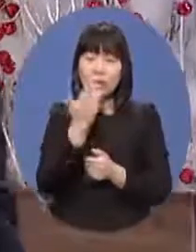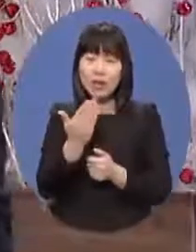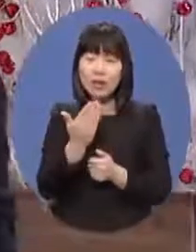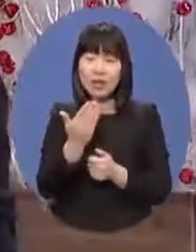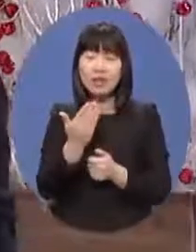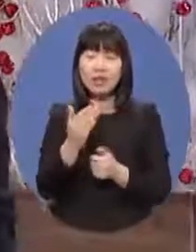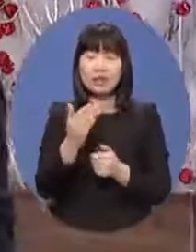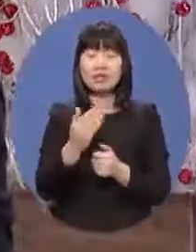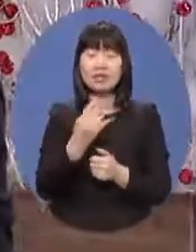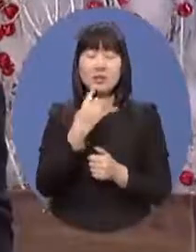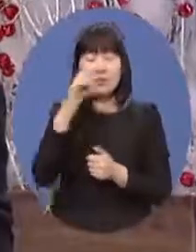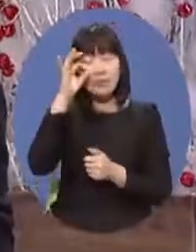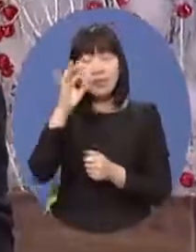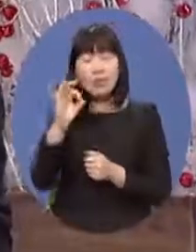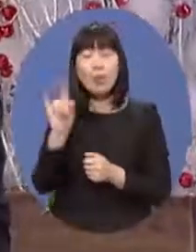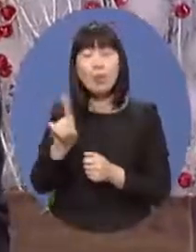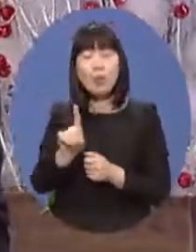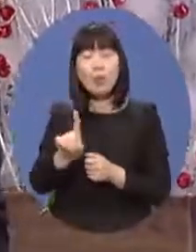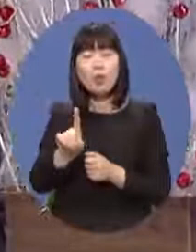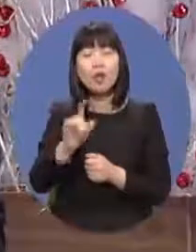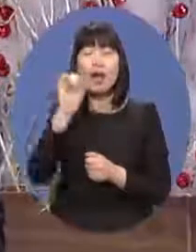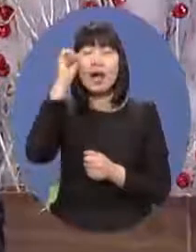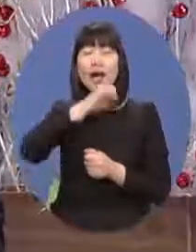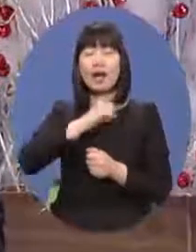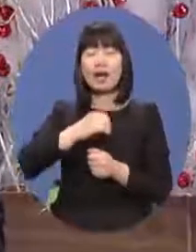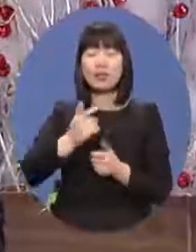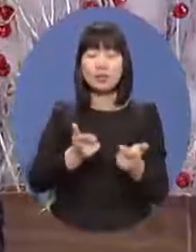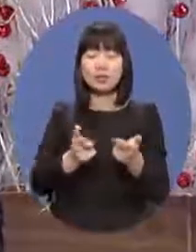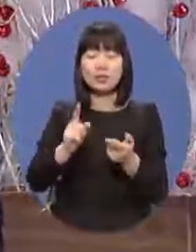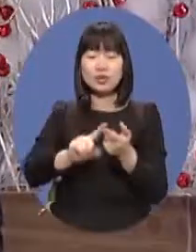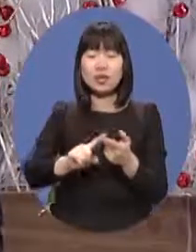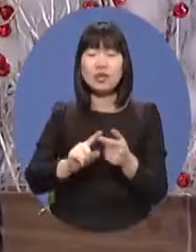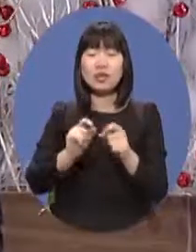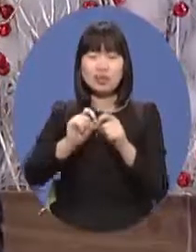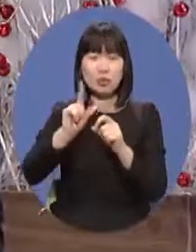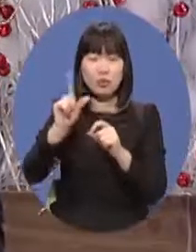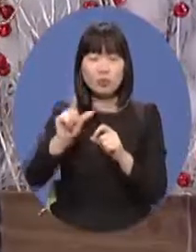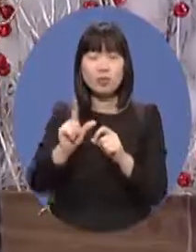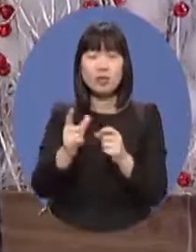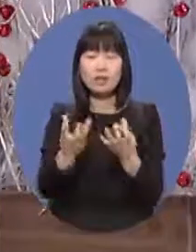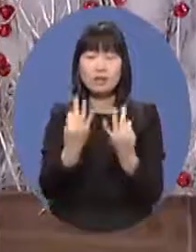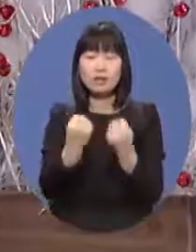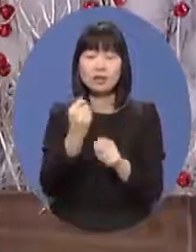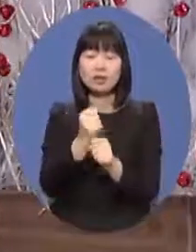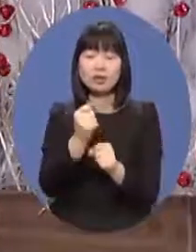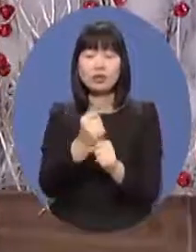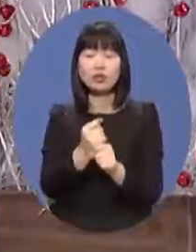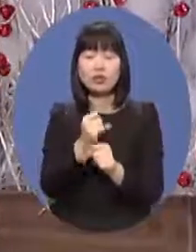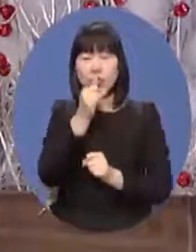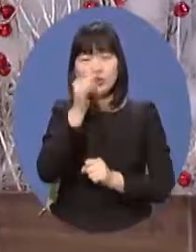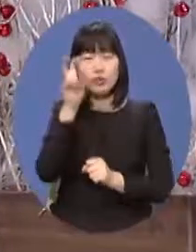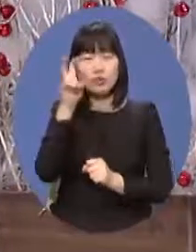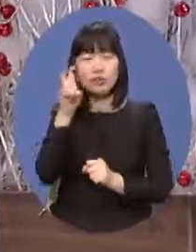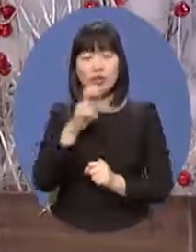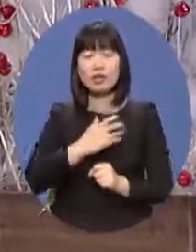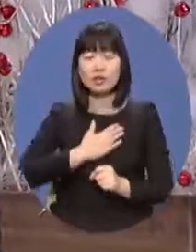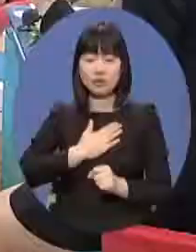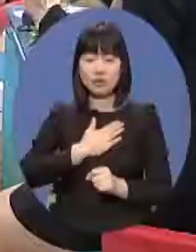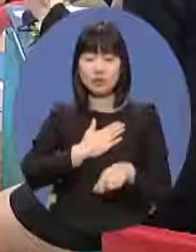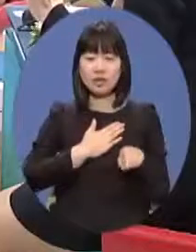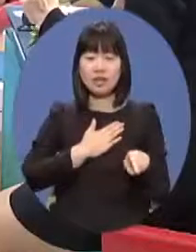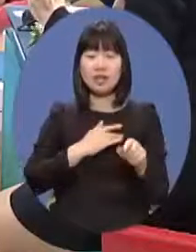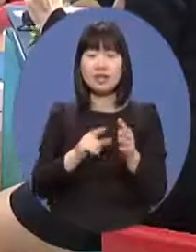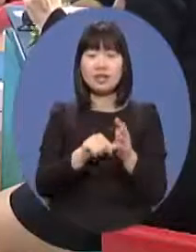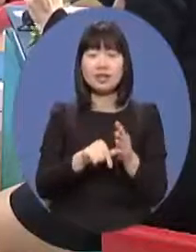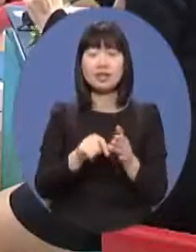자, 여기까지만 생각하면 어떻습니까? 아, 조절에 대한 것들이 거의 많이 만들어지는구나. 정서라는 것들이 이